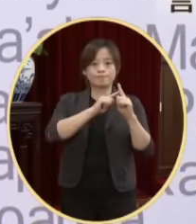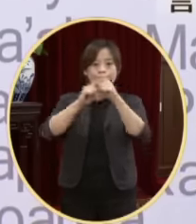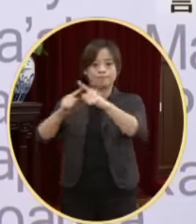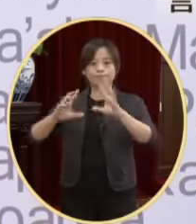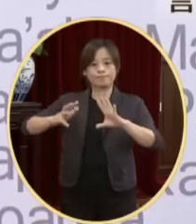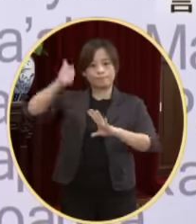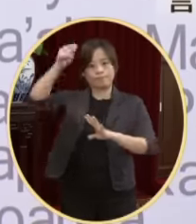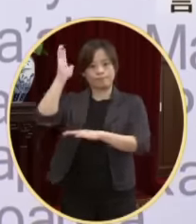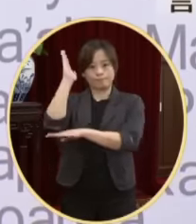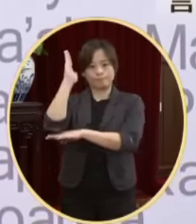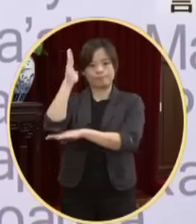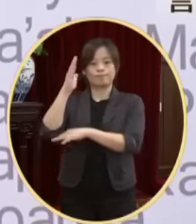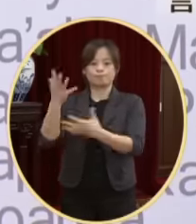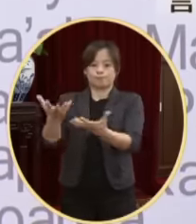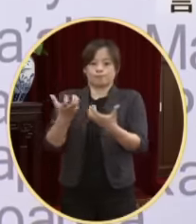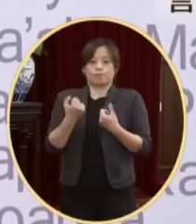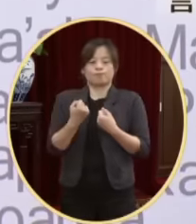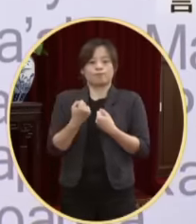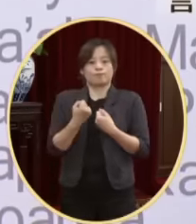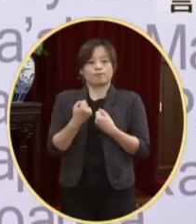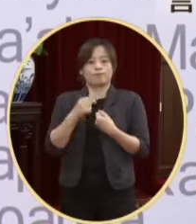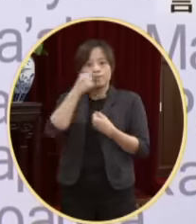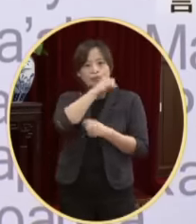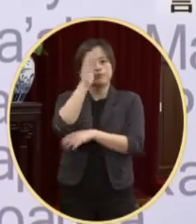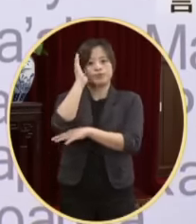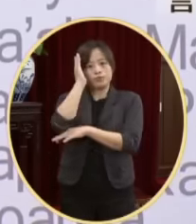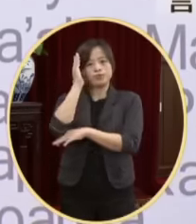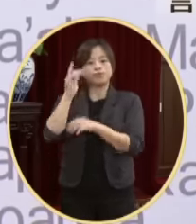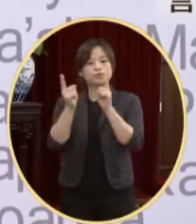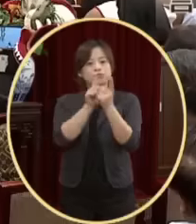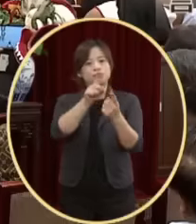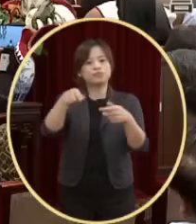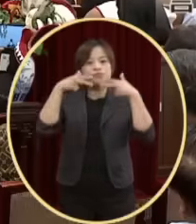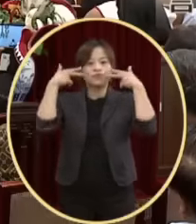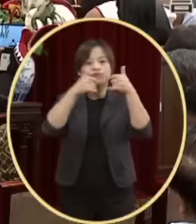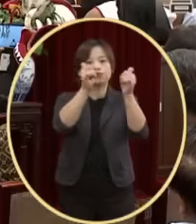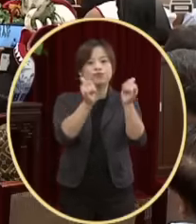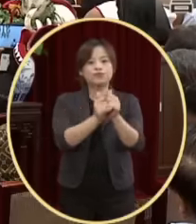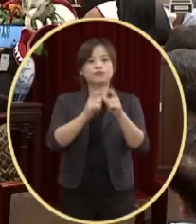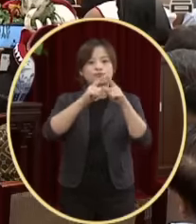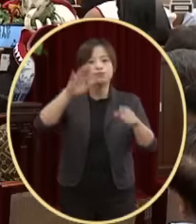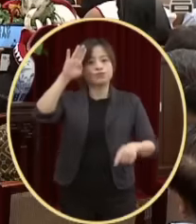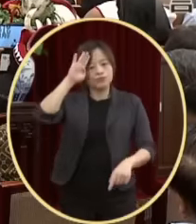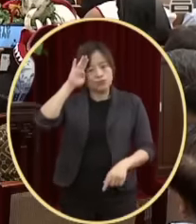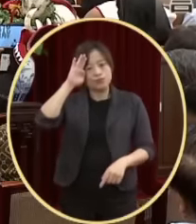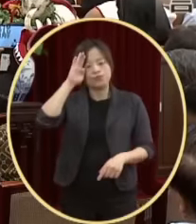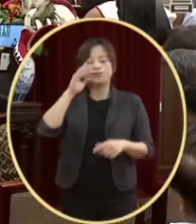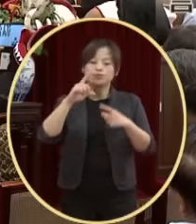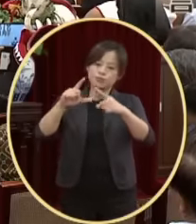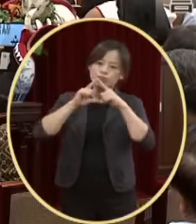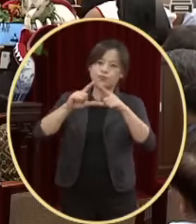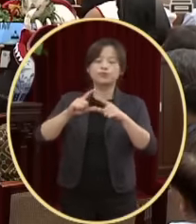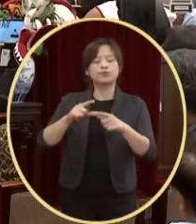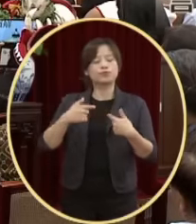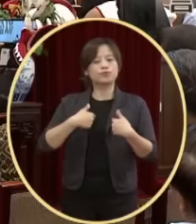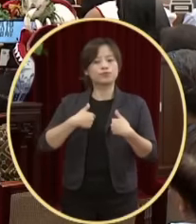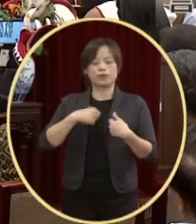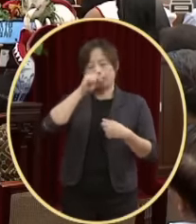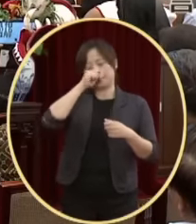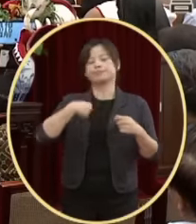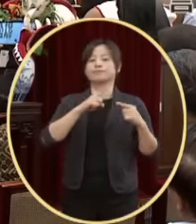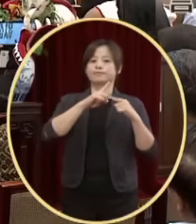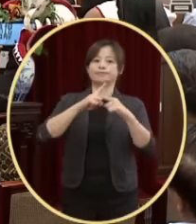总统府接受台湾政府对原住民族的道歉跟回应，因此我来到